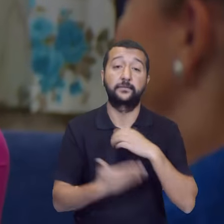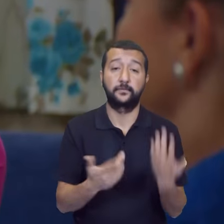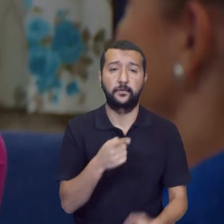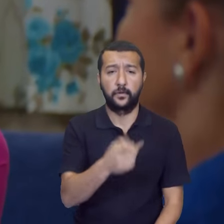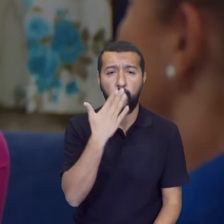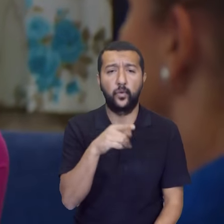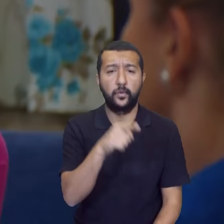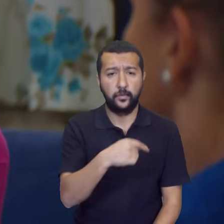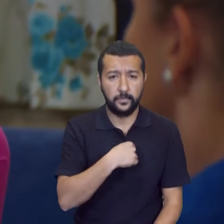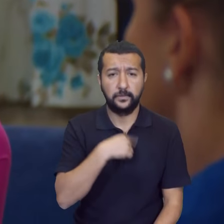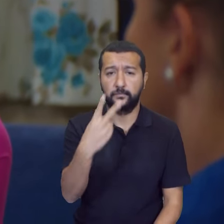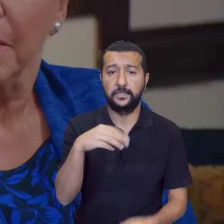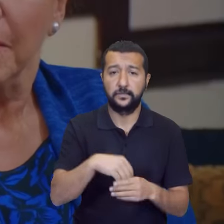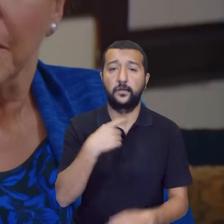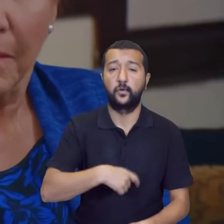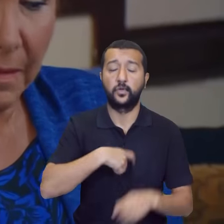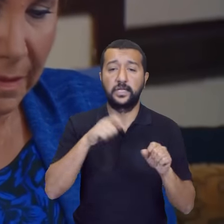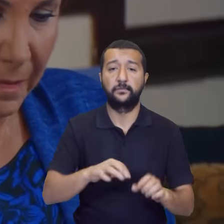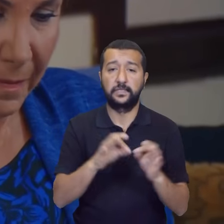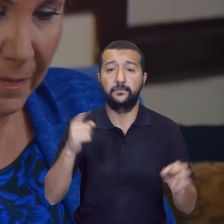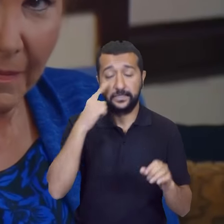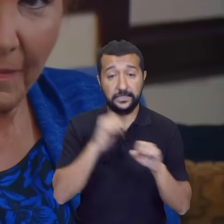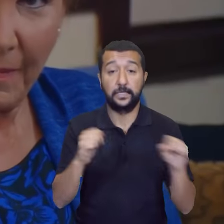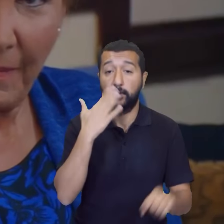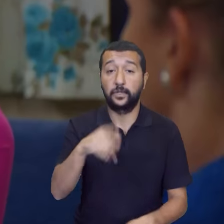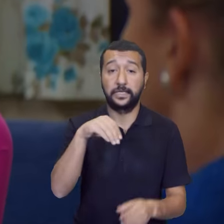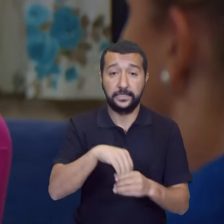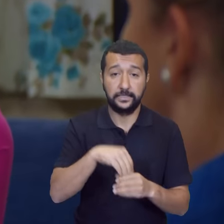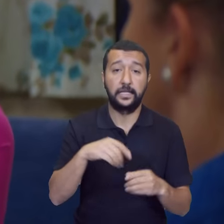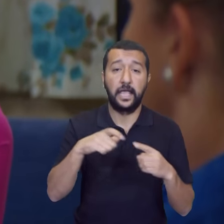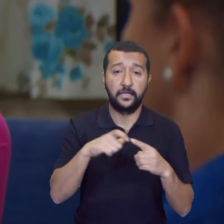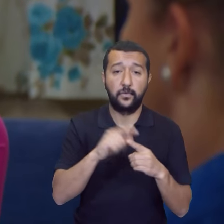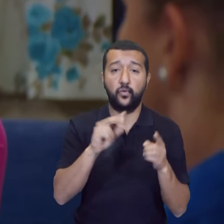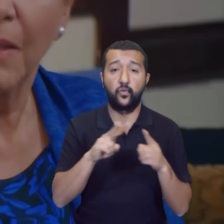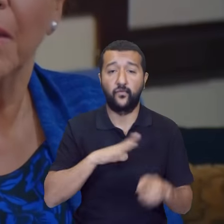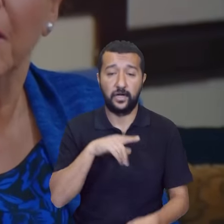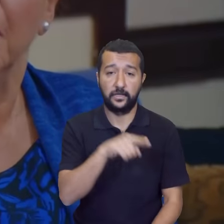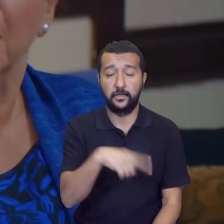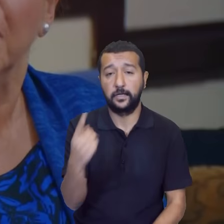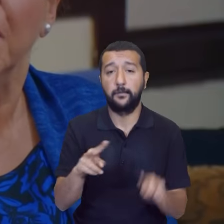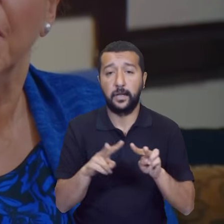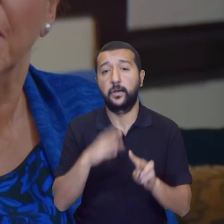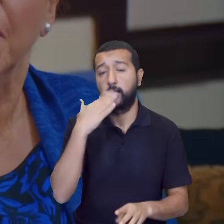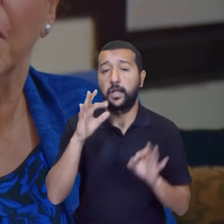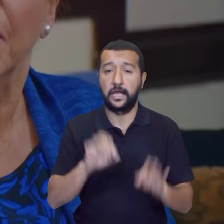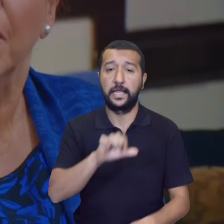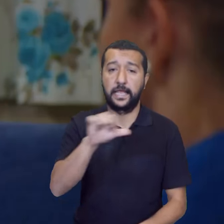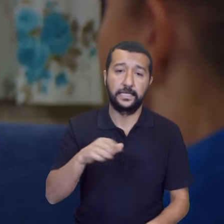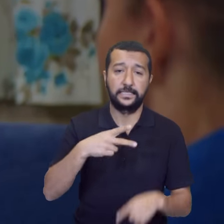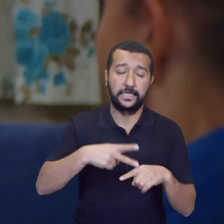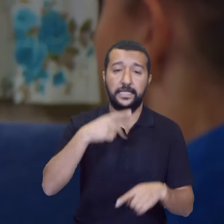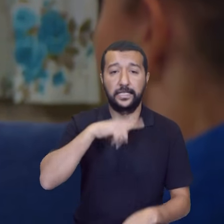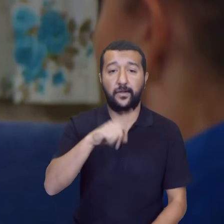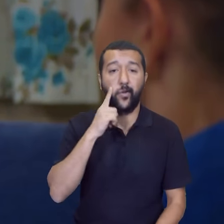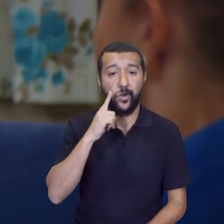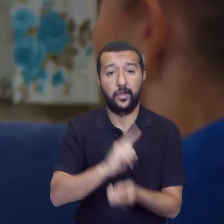yasak. Ay yok, ben bunları sizin için özel yaptım. Hiçbir zararı yok. İçinde esmer un var, glutensiz. Margarin de yok, halis zeytinyağı.